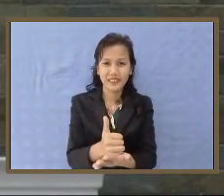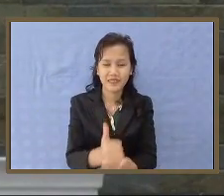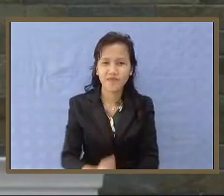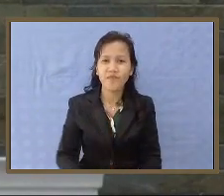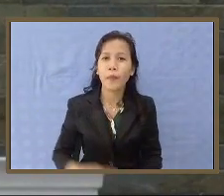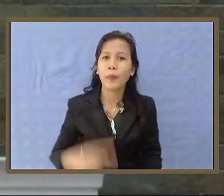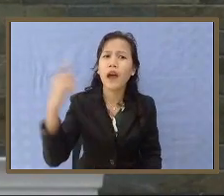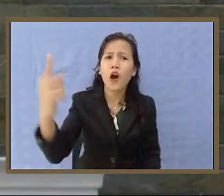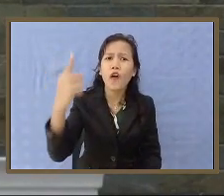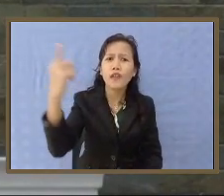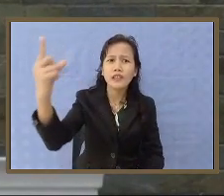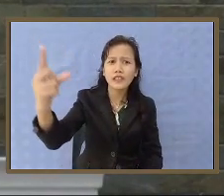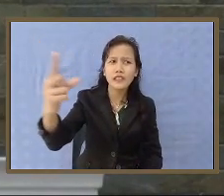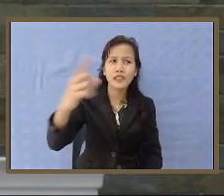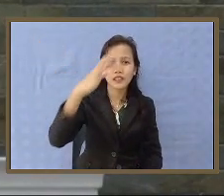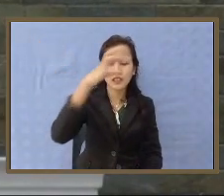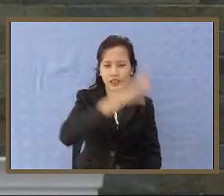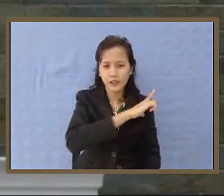the Lord build the house.